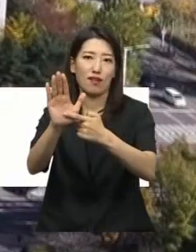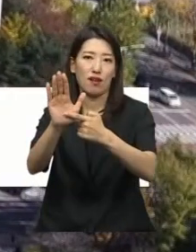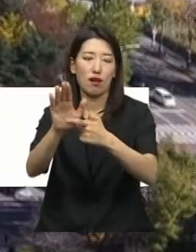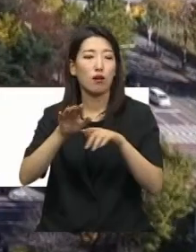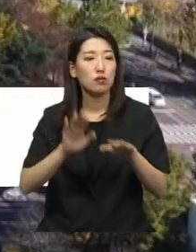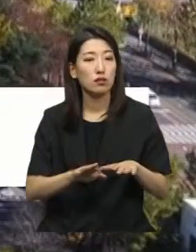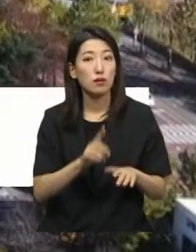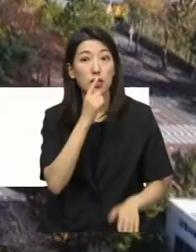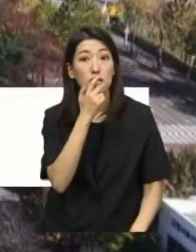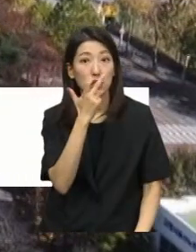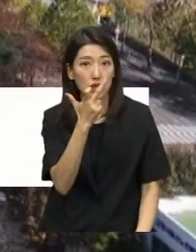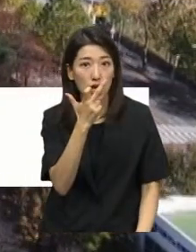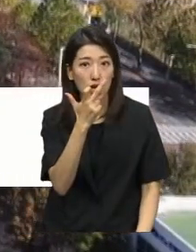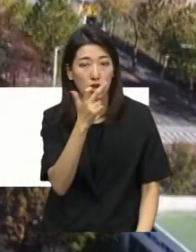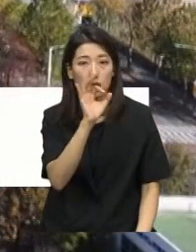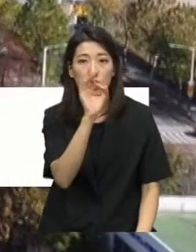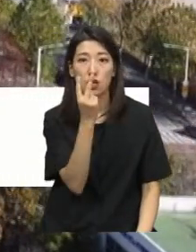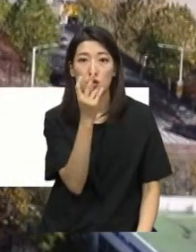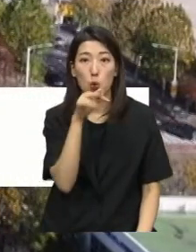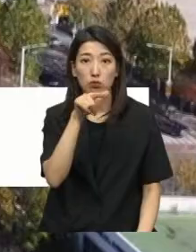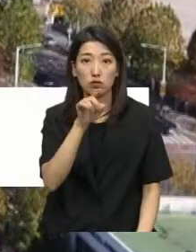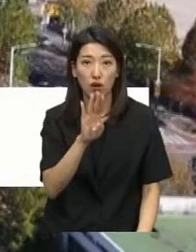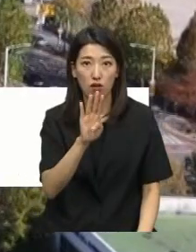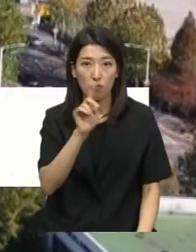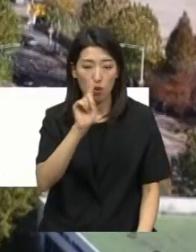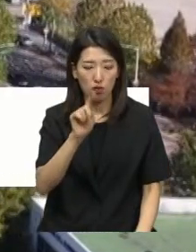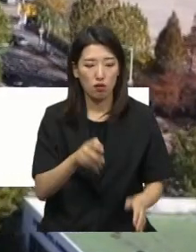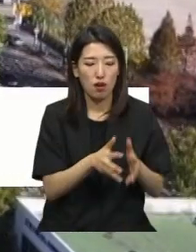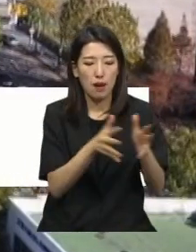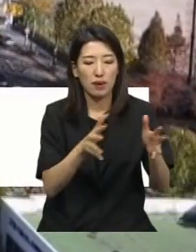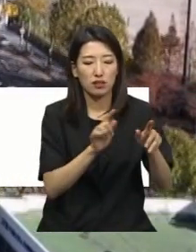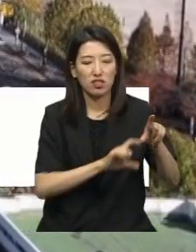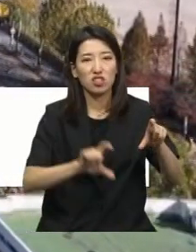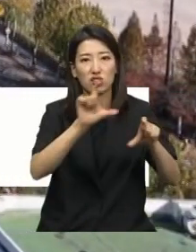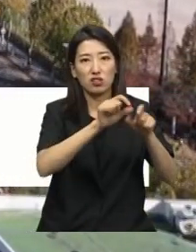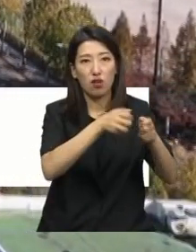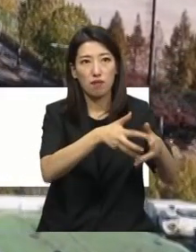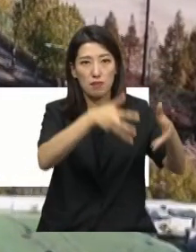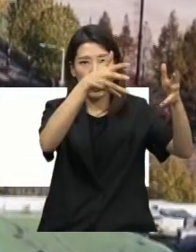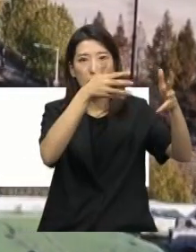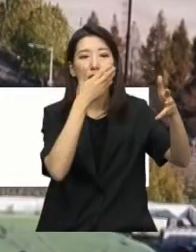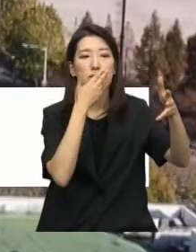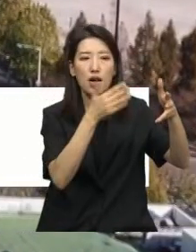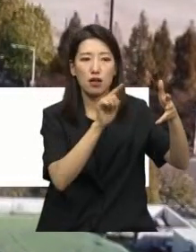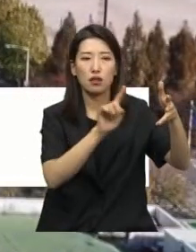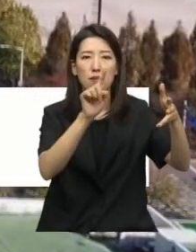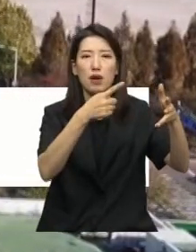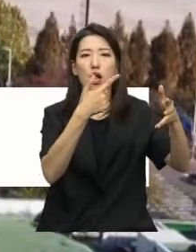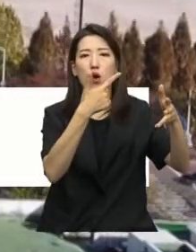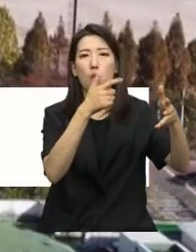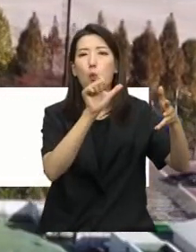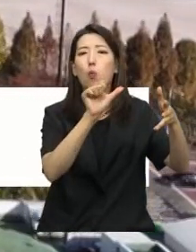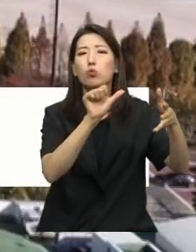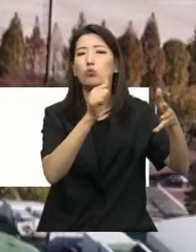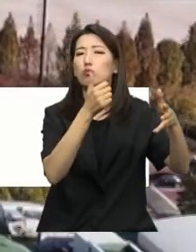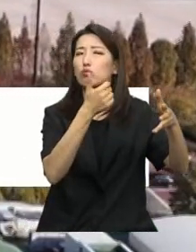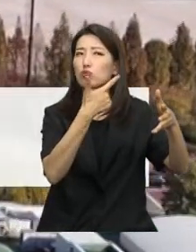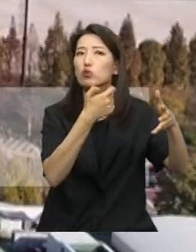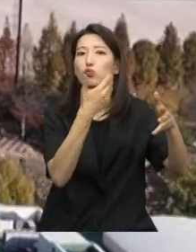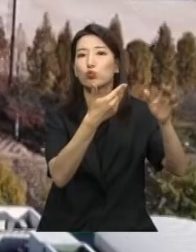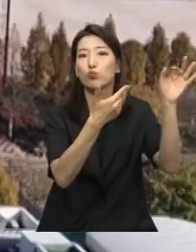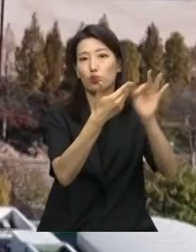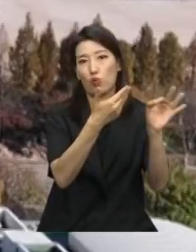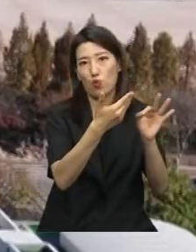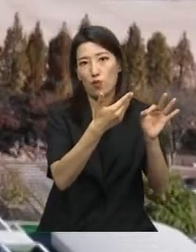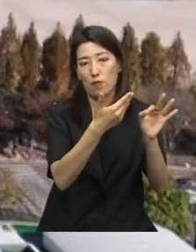용적률은 다섯개 1기 신도시 가운데 가장 낮은 169% 이번 계획 에서 주택 종류별